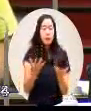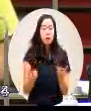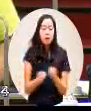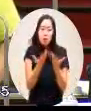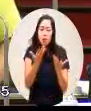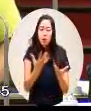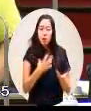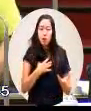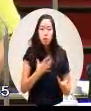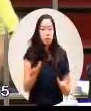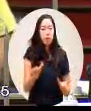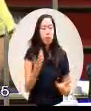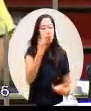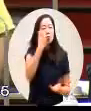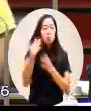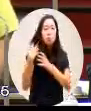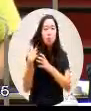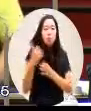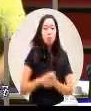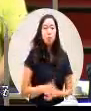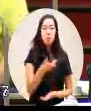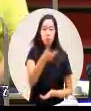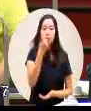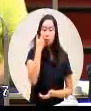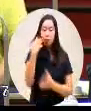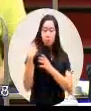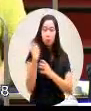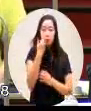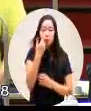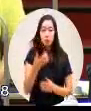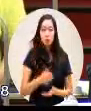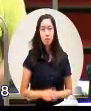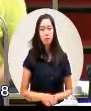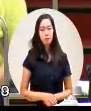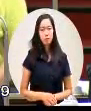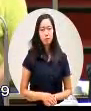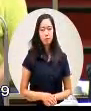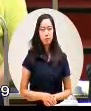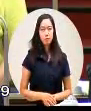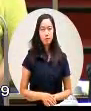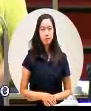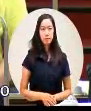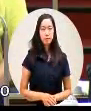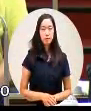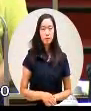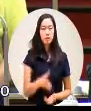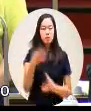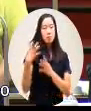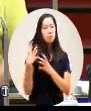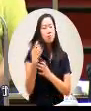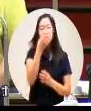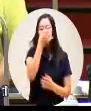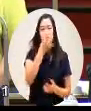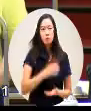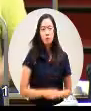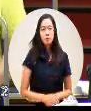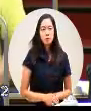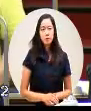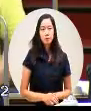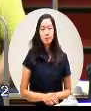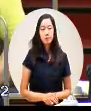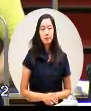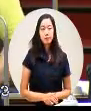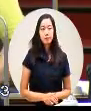来负责？负责了责任嘛？负责负得起的责任嘛？负不起啦，对不对？所以